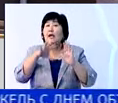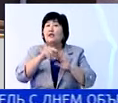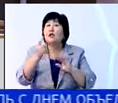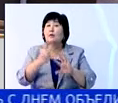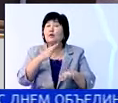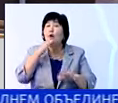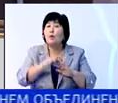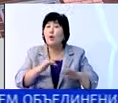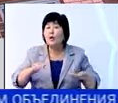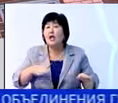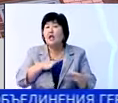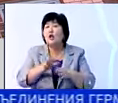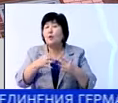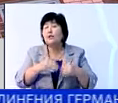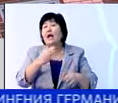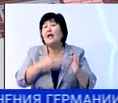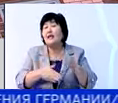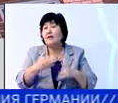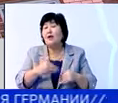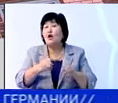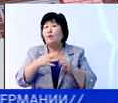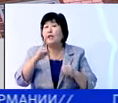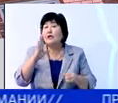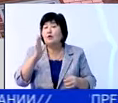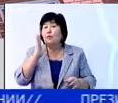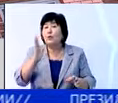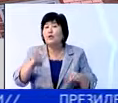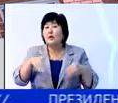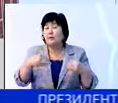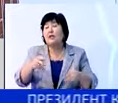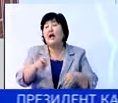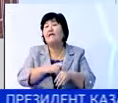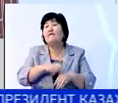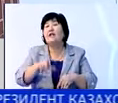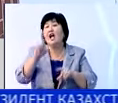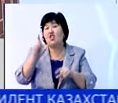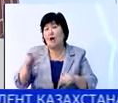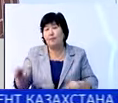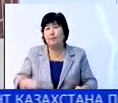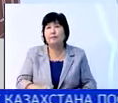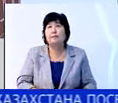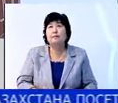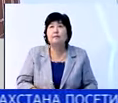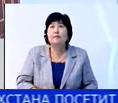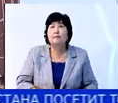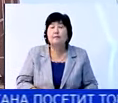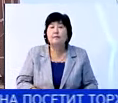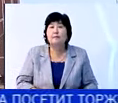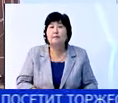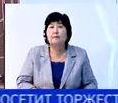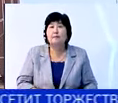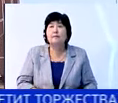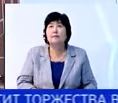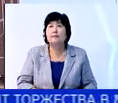очередь многодетные, неполные семьи, инвалиды. 15 квартир будут переданы врачам. Галымжан Жумназар, Елеман Жаматов, Нуржан Музарапшин, Досхан